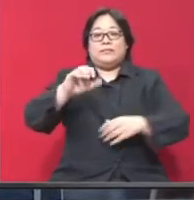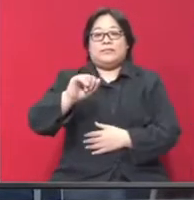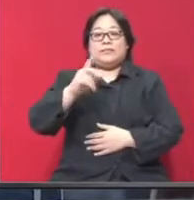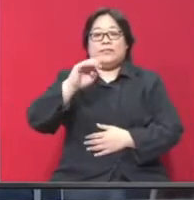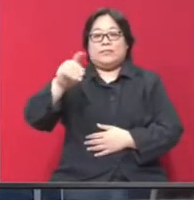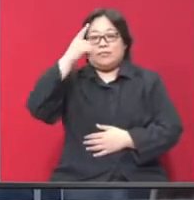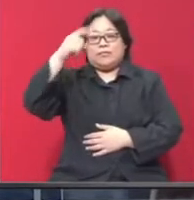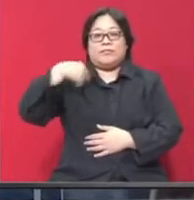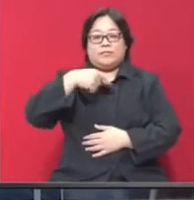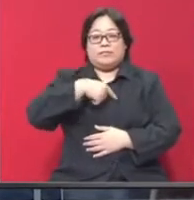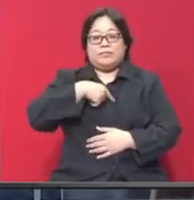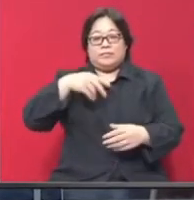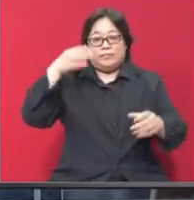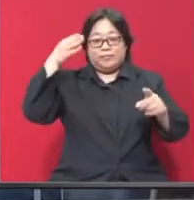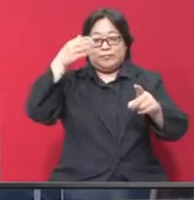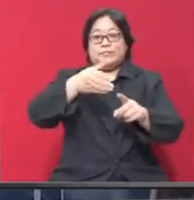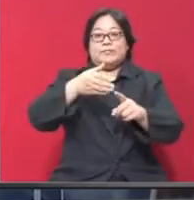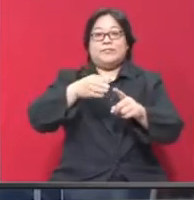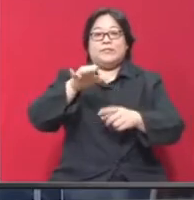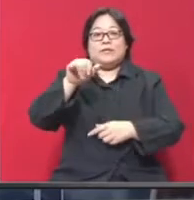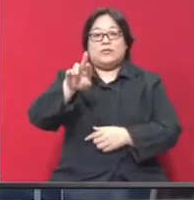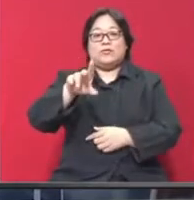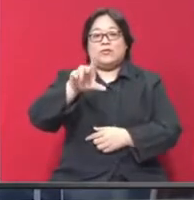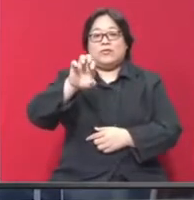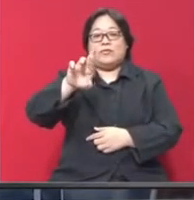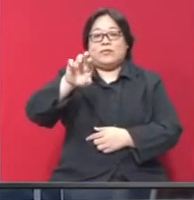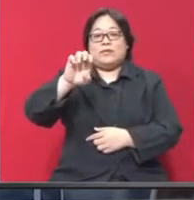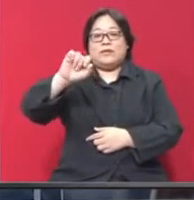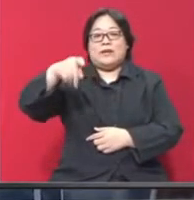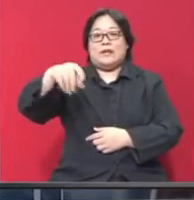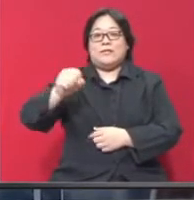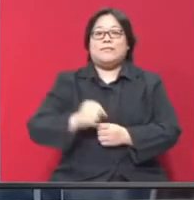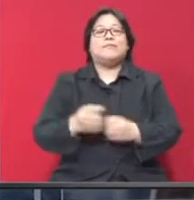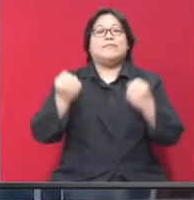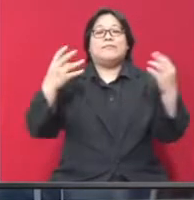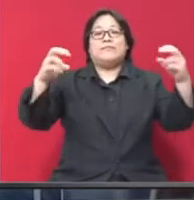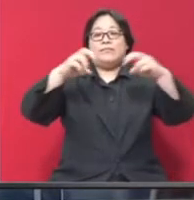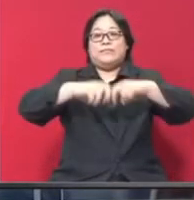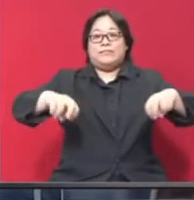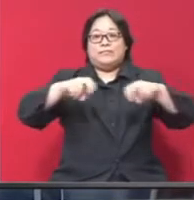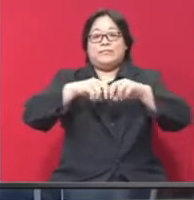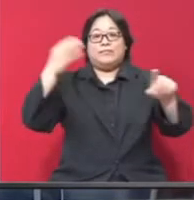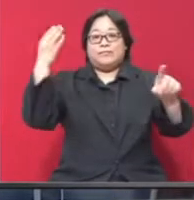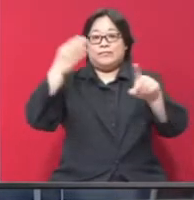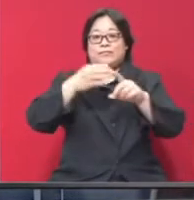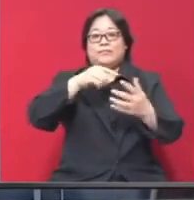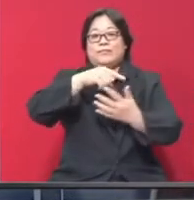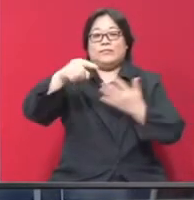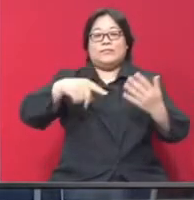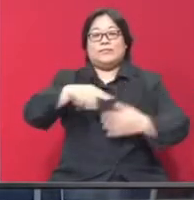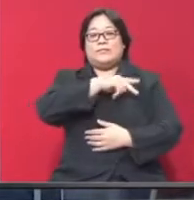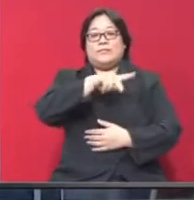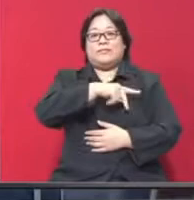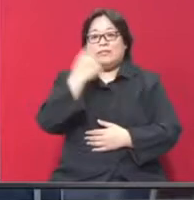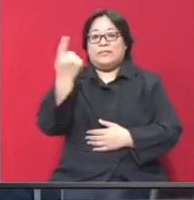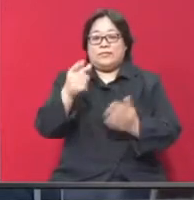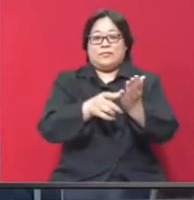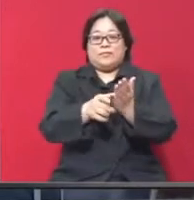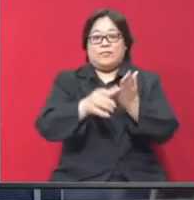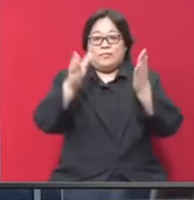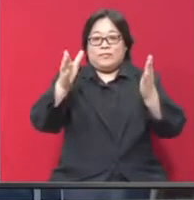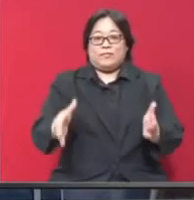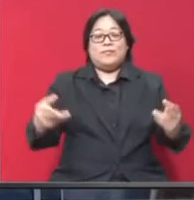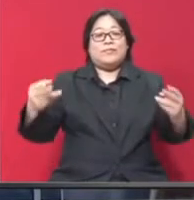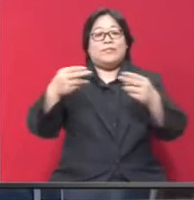kita meneliti isu penagihan rileks Ini kebanyakan Kajang meletakkan facto in the present seorang penagih dengan